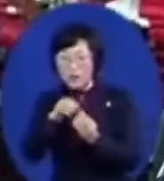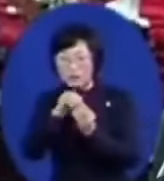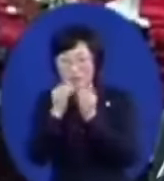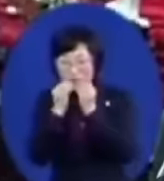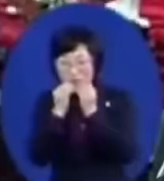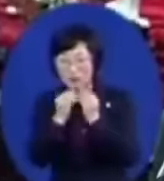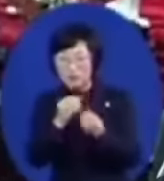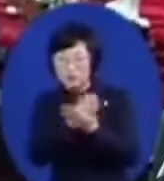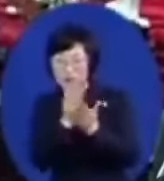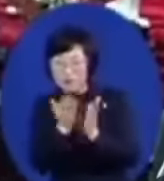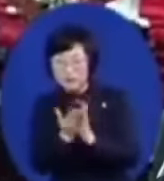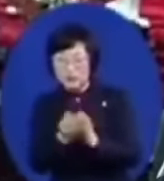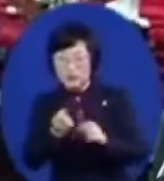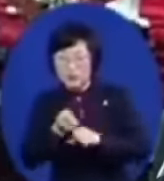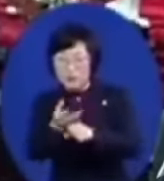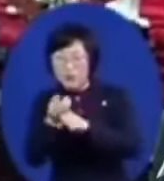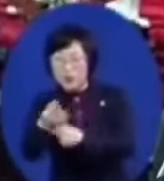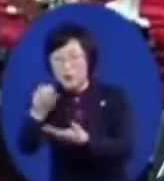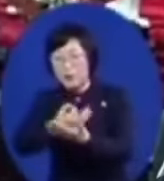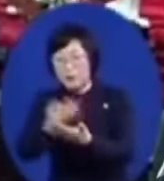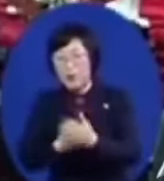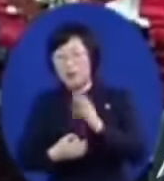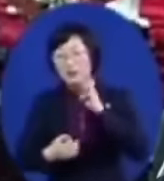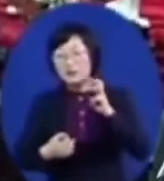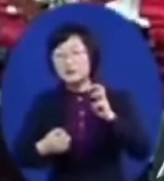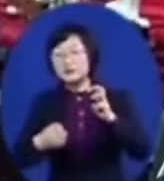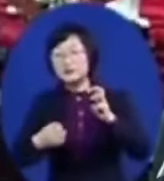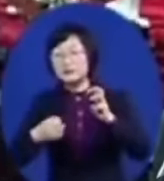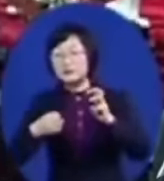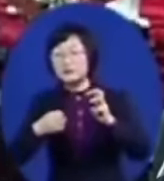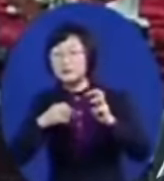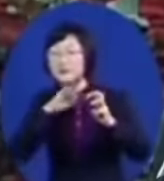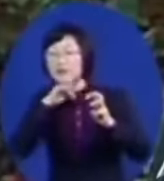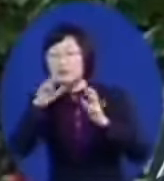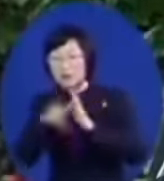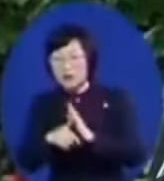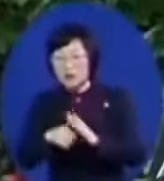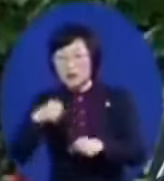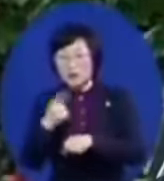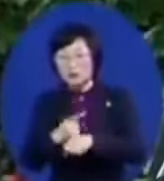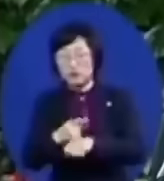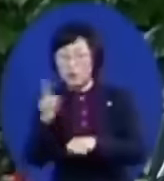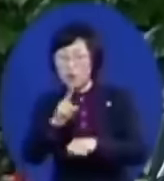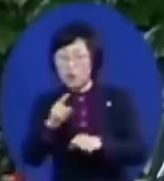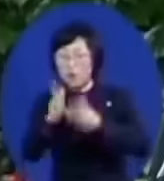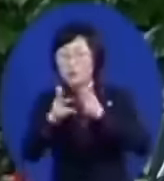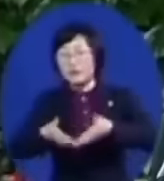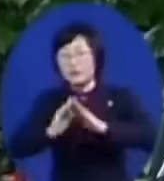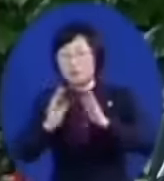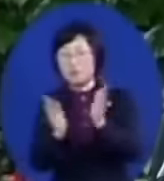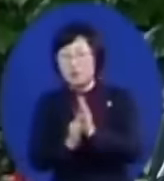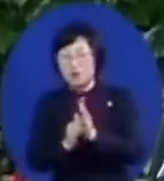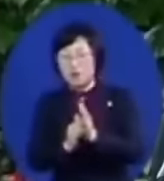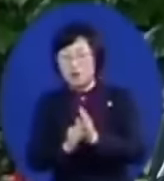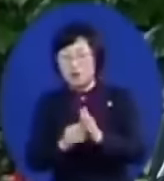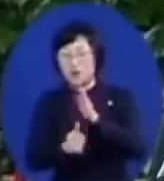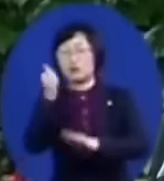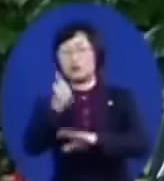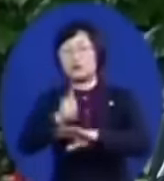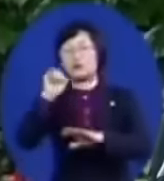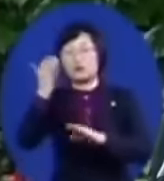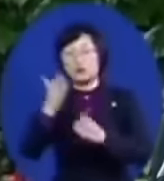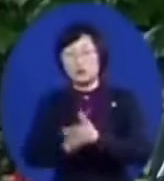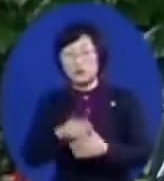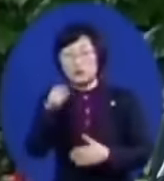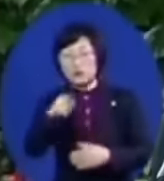돈을 모았습니다. 30세 점심을 배달해주는 모빌 런치 서비스라는 회사를 세워서 성공을 했습니다.